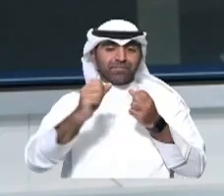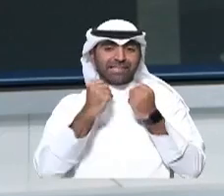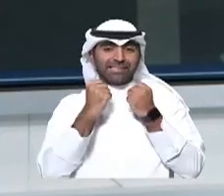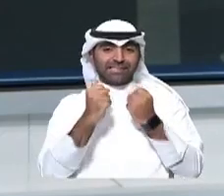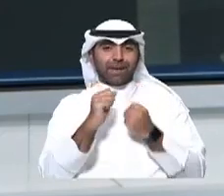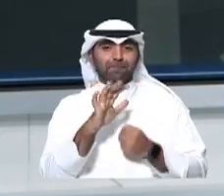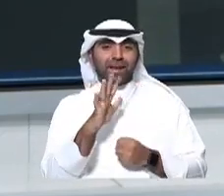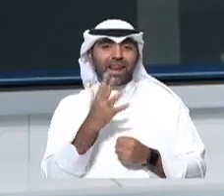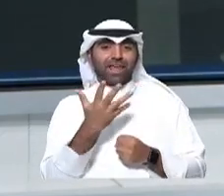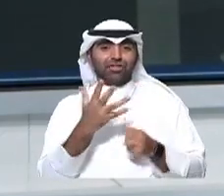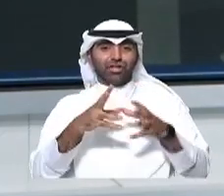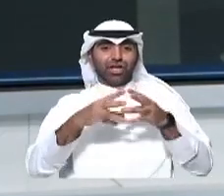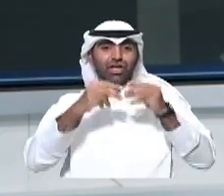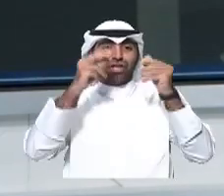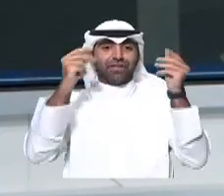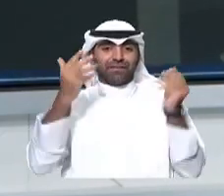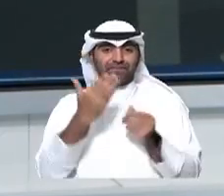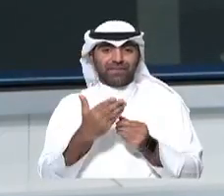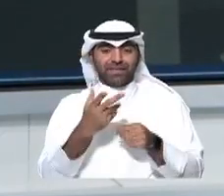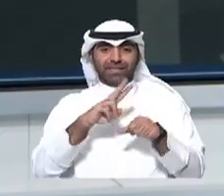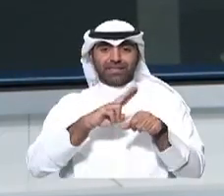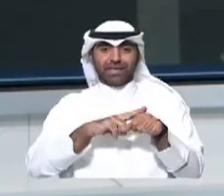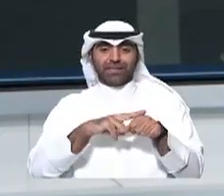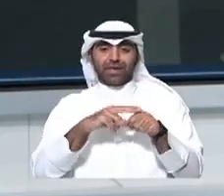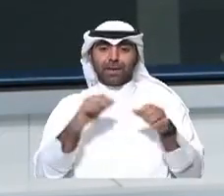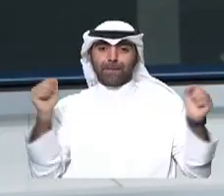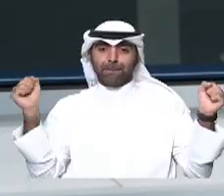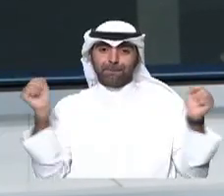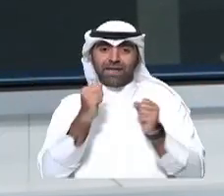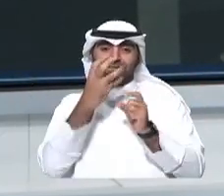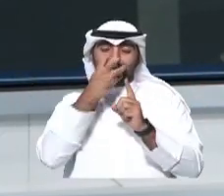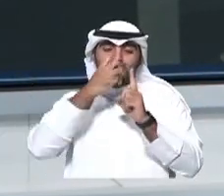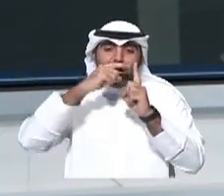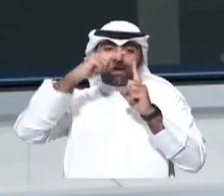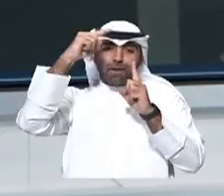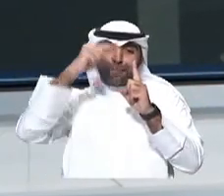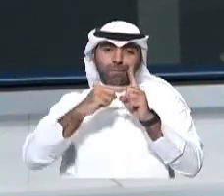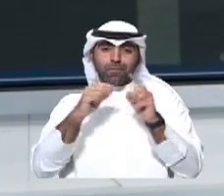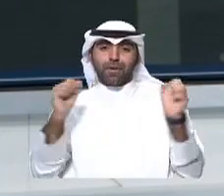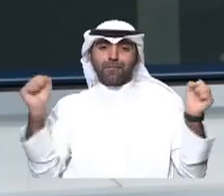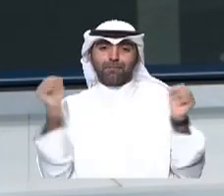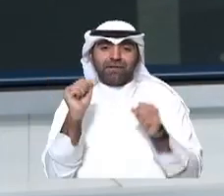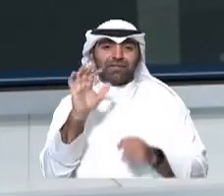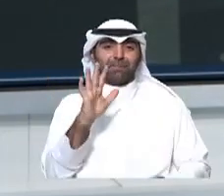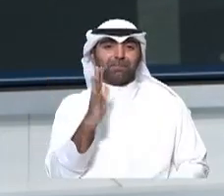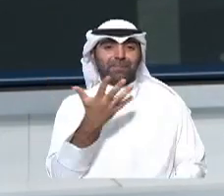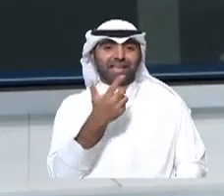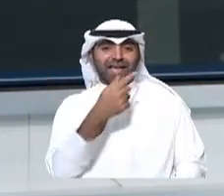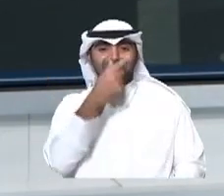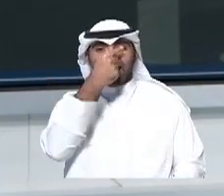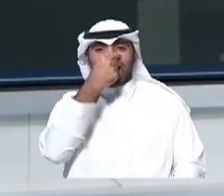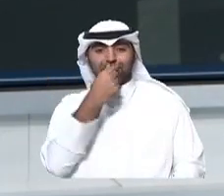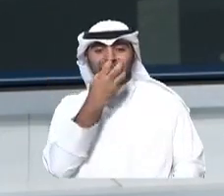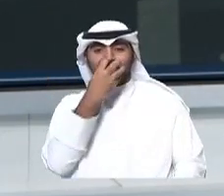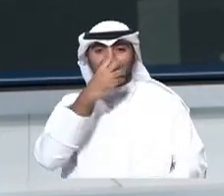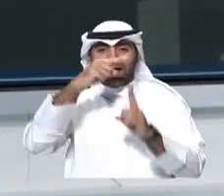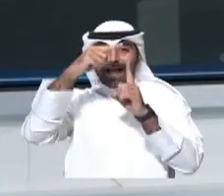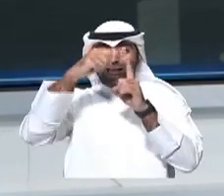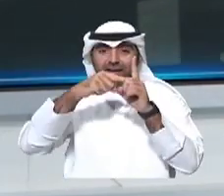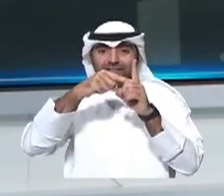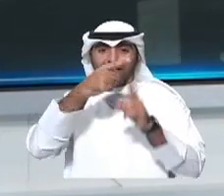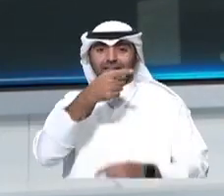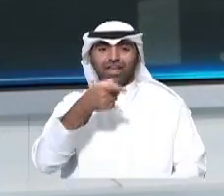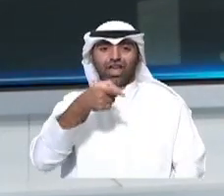الحرارة، توصل العظمى إلى 20 درجة مئوية والصغرى توصل ما بين 11 إلى 12 درجة مئوية في الأيام